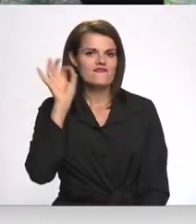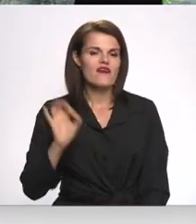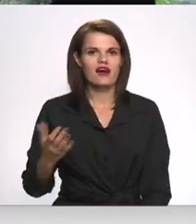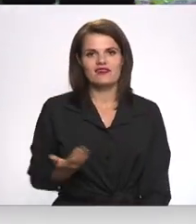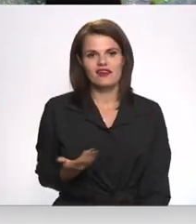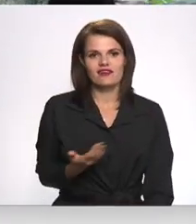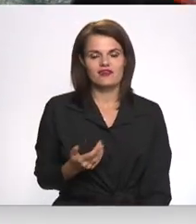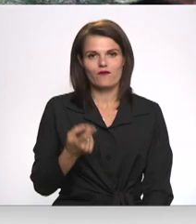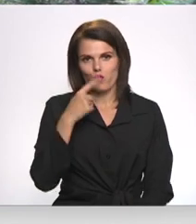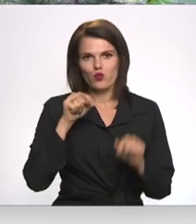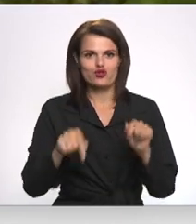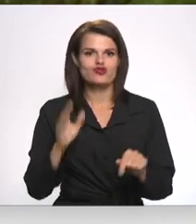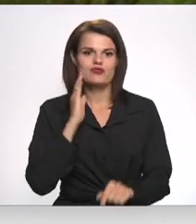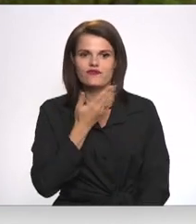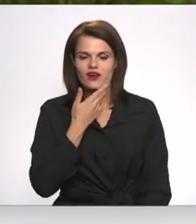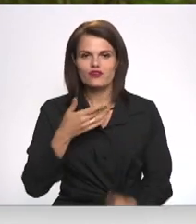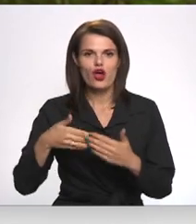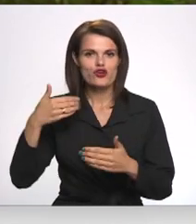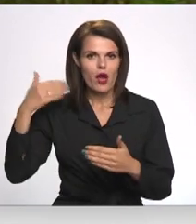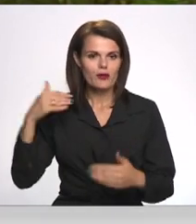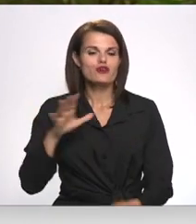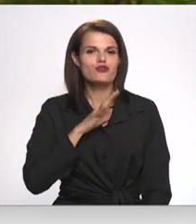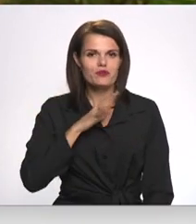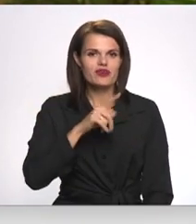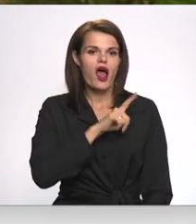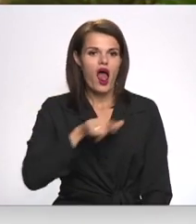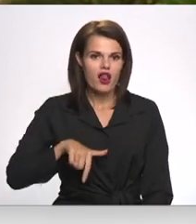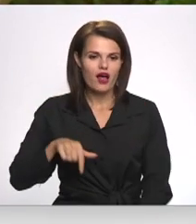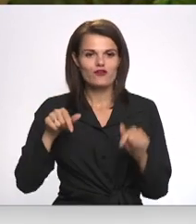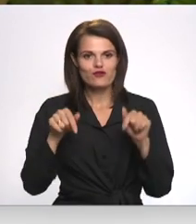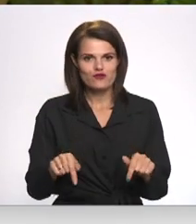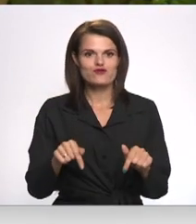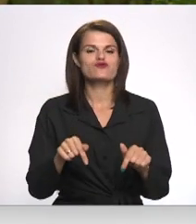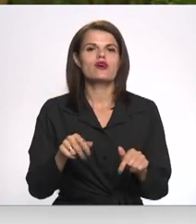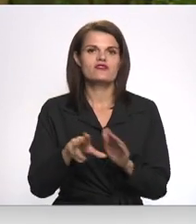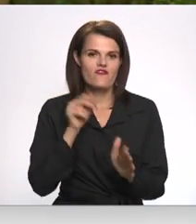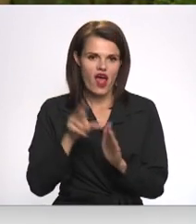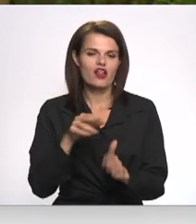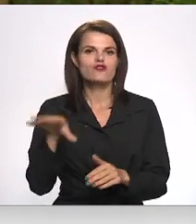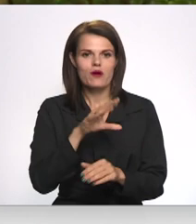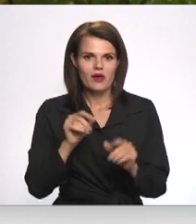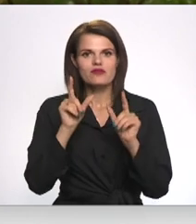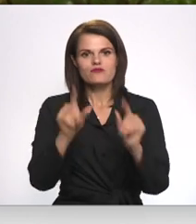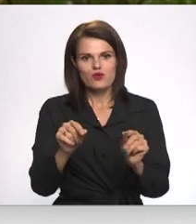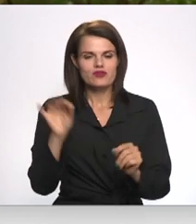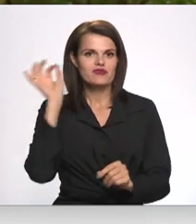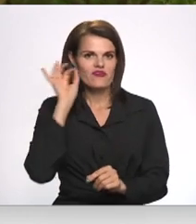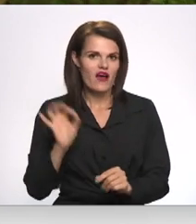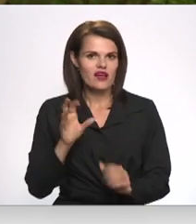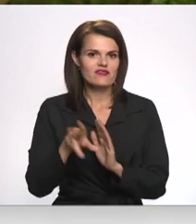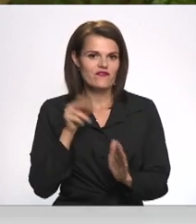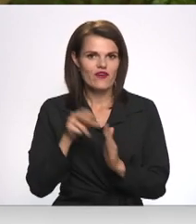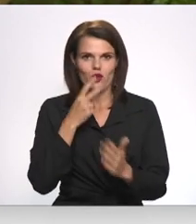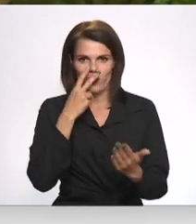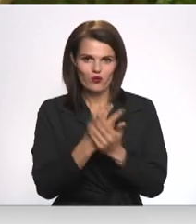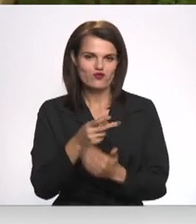kopš šīs vasaras. Iepriekšējās mēs bijām Latvijā, bet jā, šīs tad mēs noteikti dosimies šeit Vācijā vēlēt. Jo uzskatu,